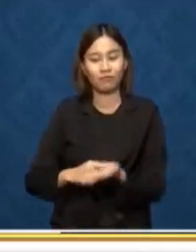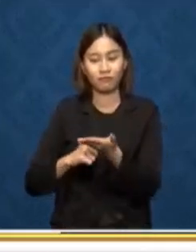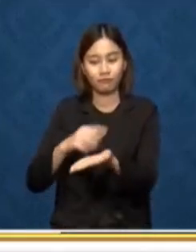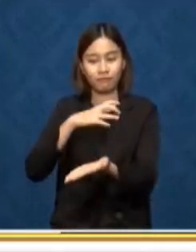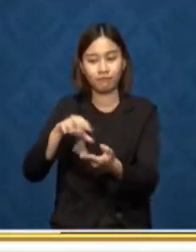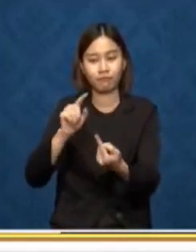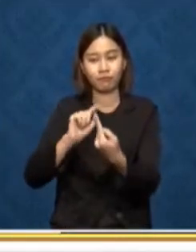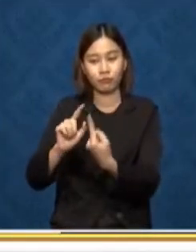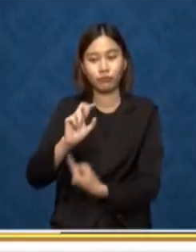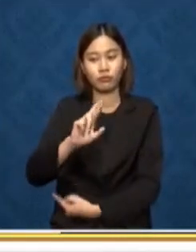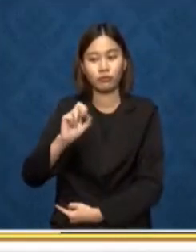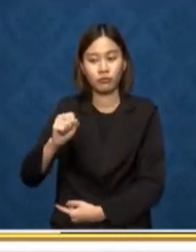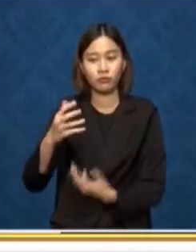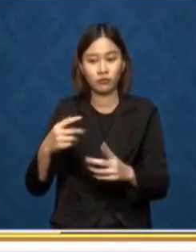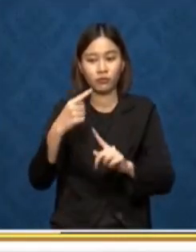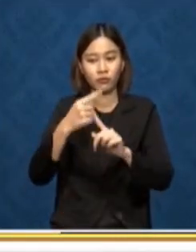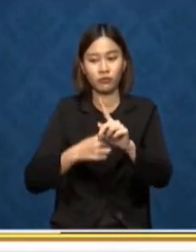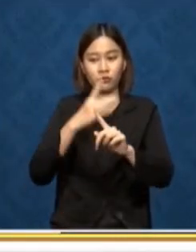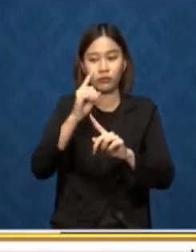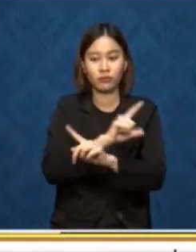สภาไปแล้วคร